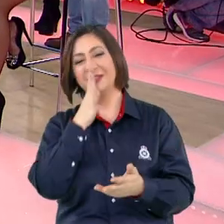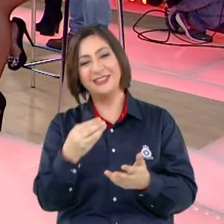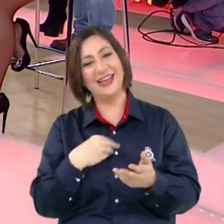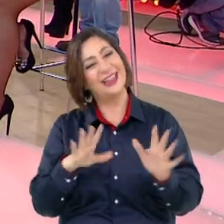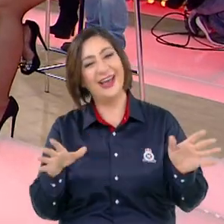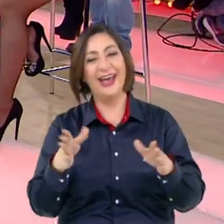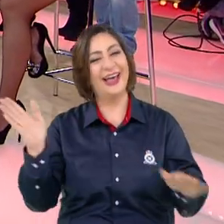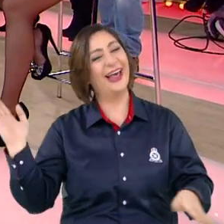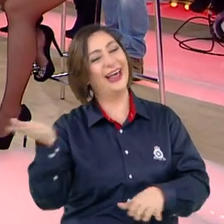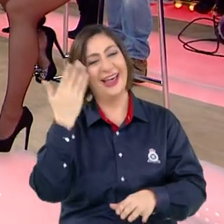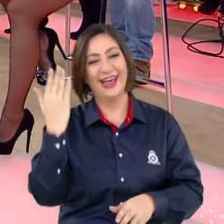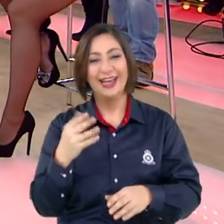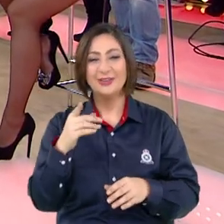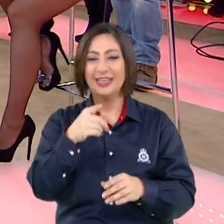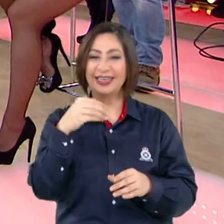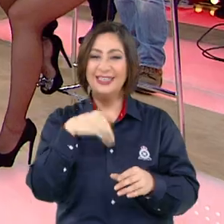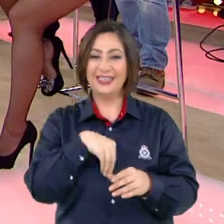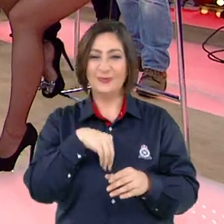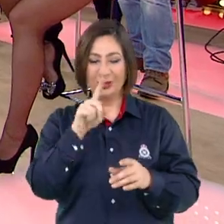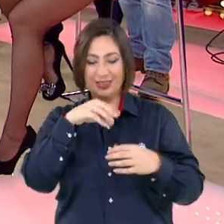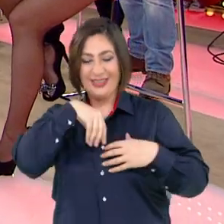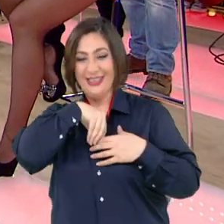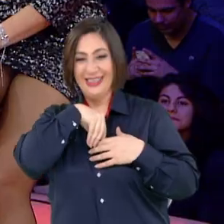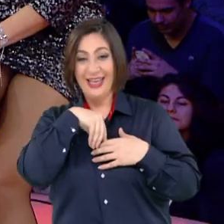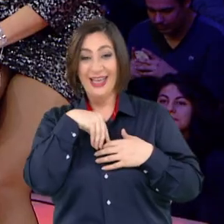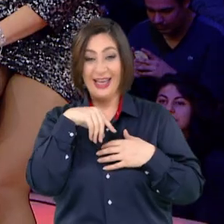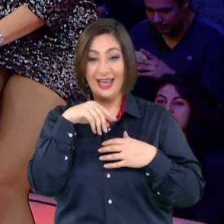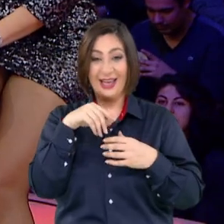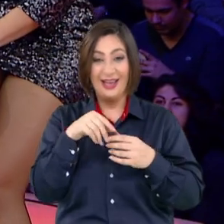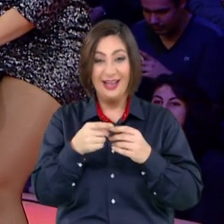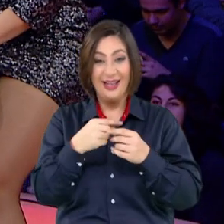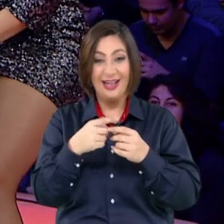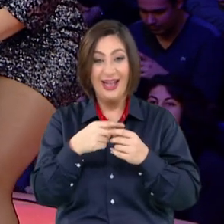tamam. Anasını satayım. Evet, evet. Şurada içimde olacaktı. Siz içinizde mi?